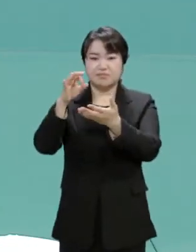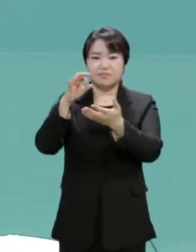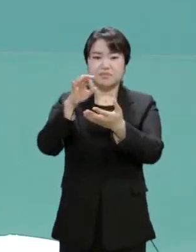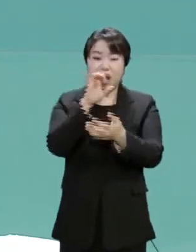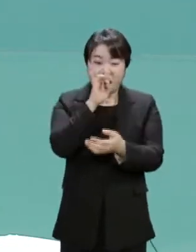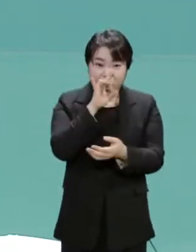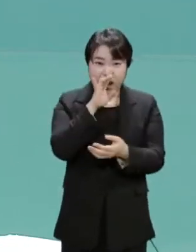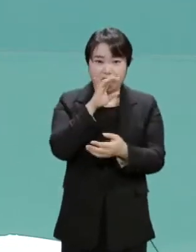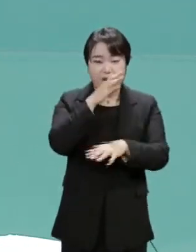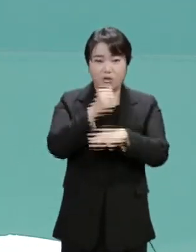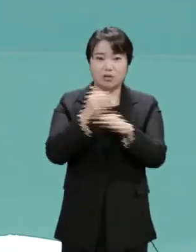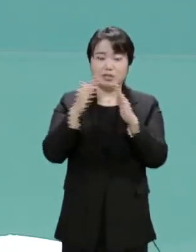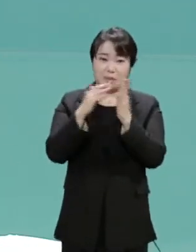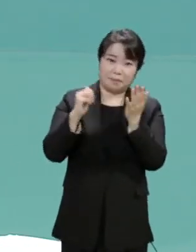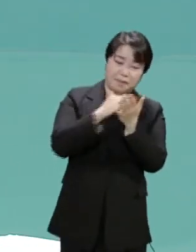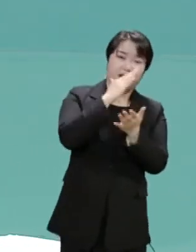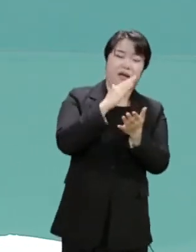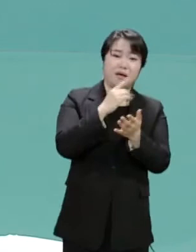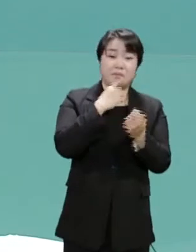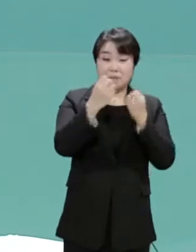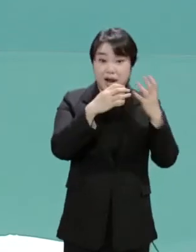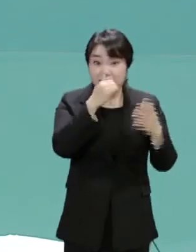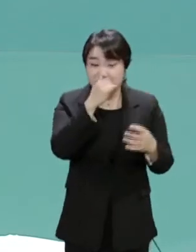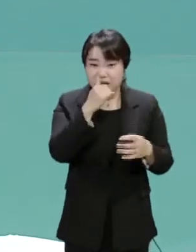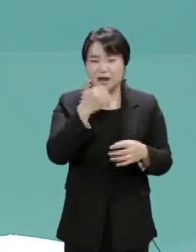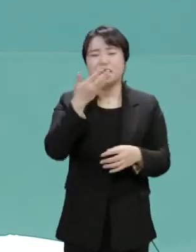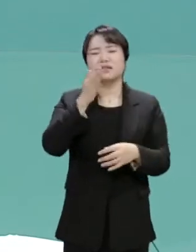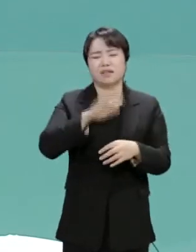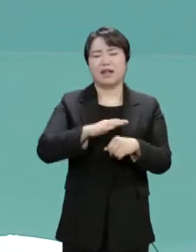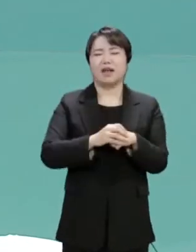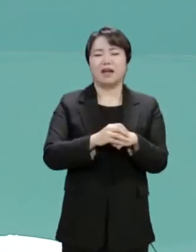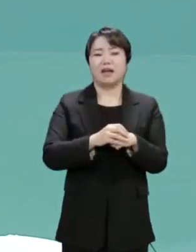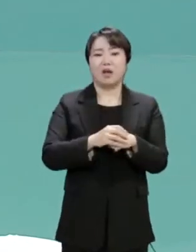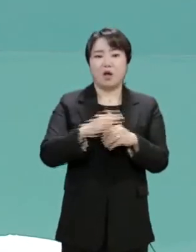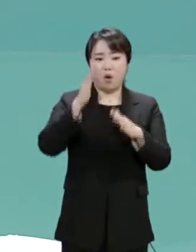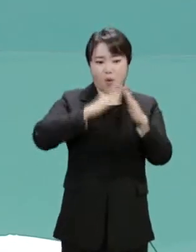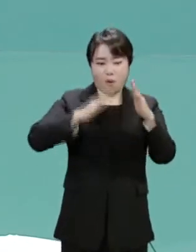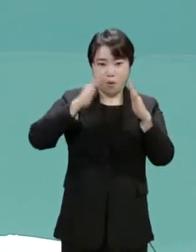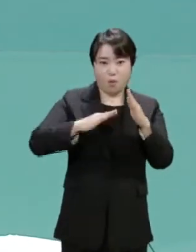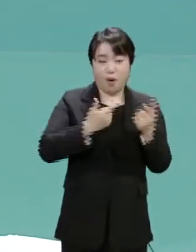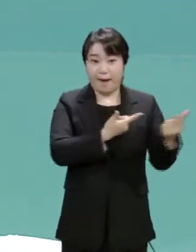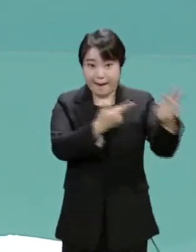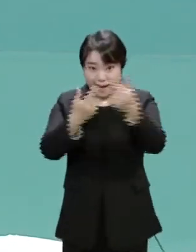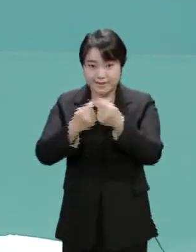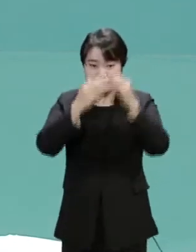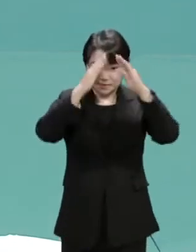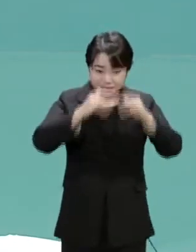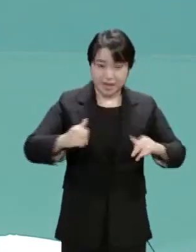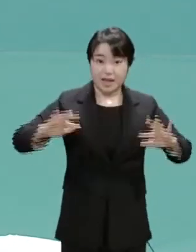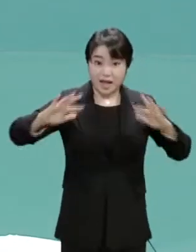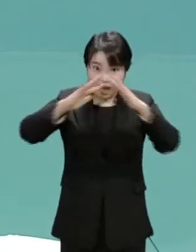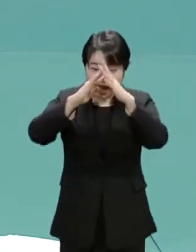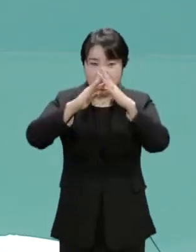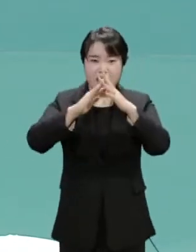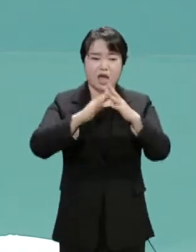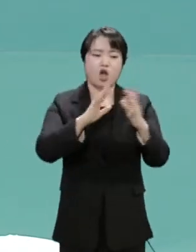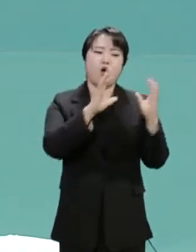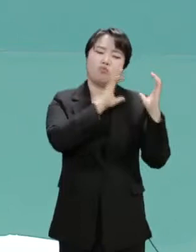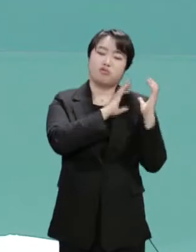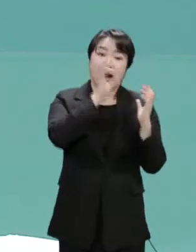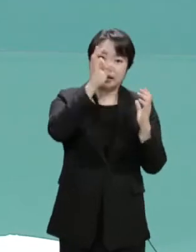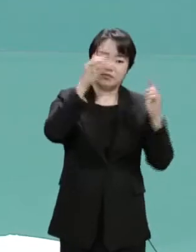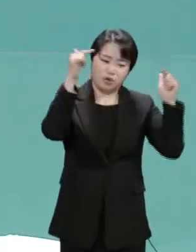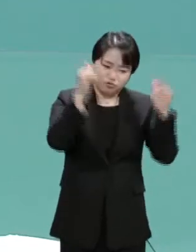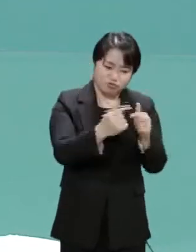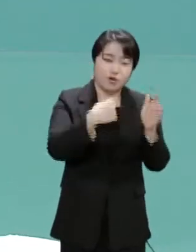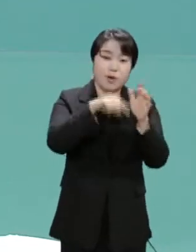벌어진다. 예, 네, 따라서 네, 이 공공 재개발은 우리는 그렇게 지금 주민의 분담을 낮기 위해서